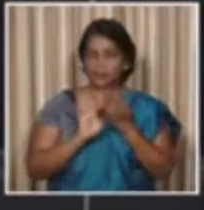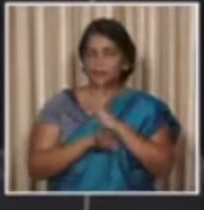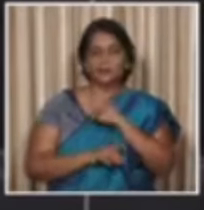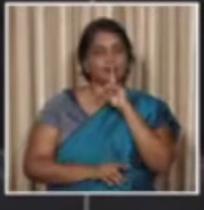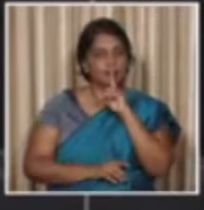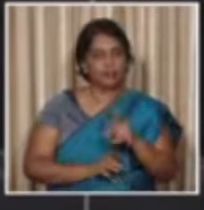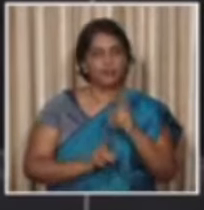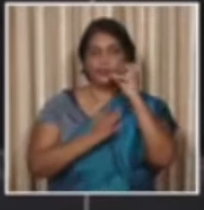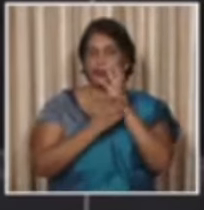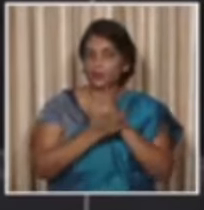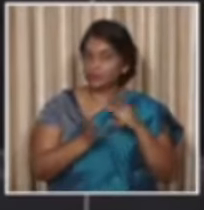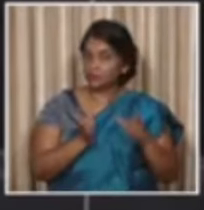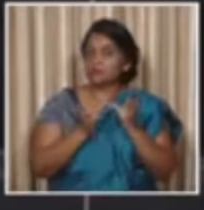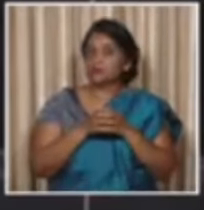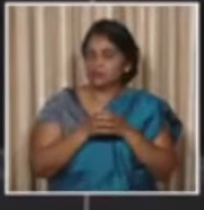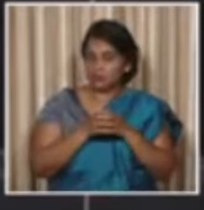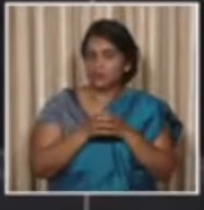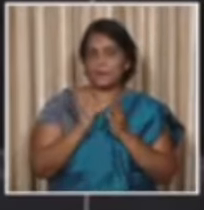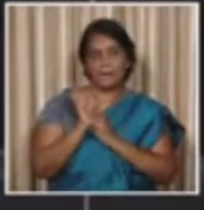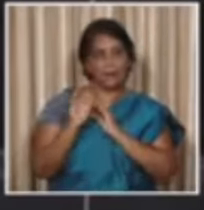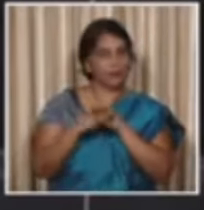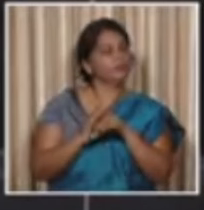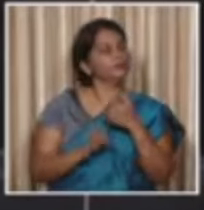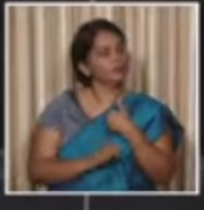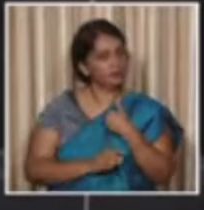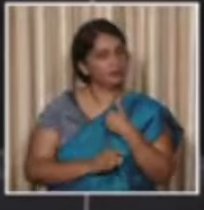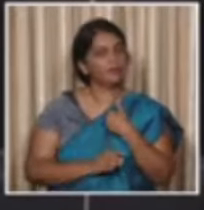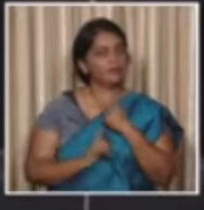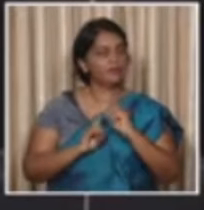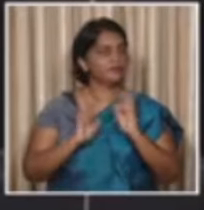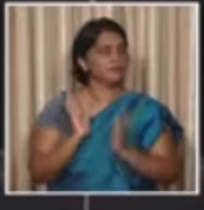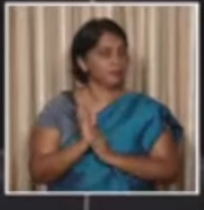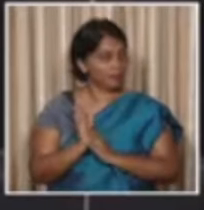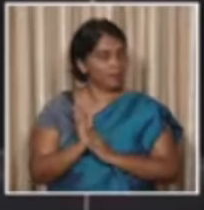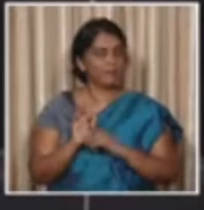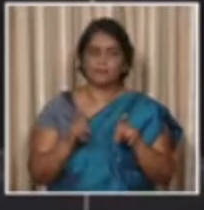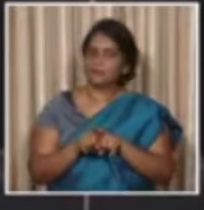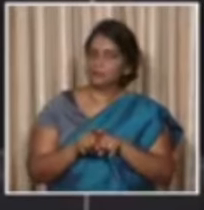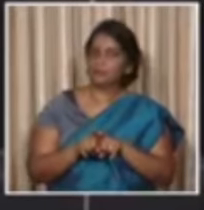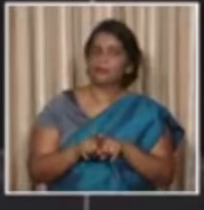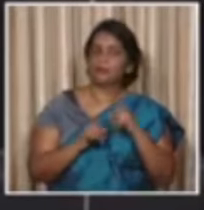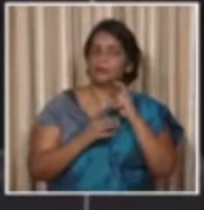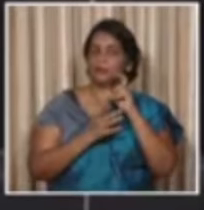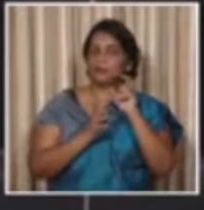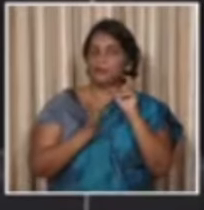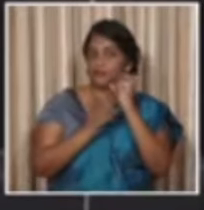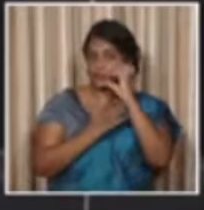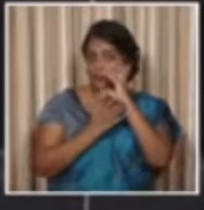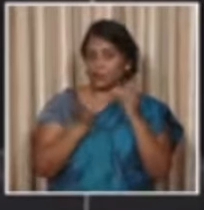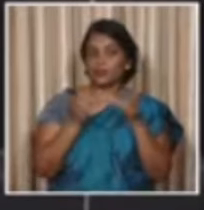කිව්වා ව්‍යවස්ථාදාය සභාවේ සමිකෙක් හැටියට මම අග්‍රාමාත්‍යවරයා හැටියට ව්‍යවස්ථාදායක